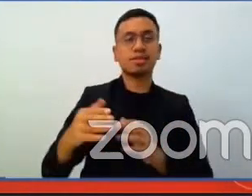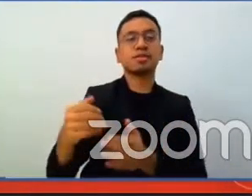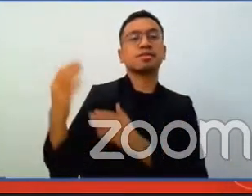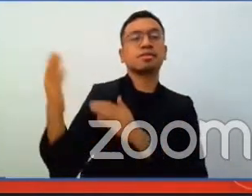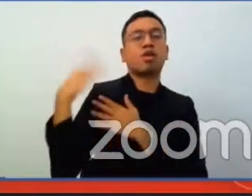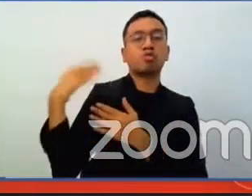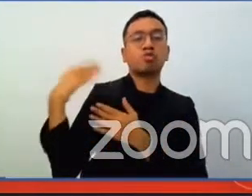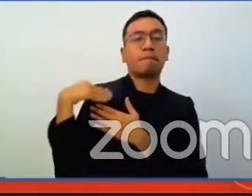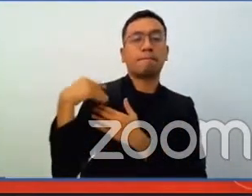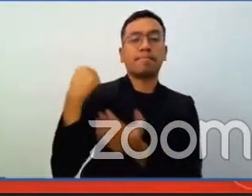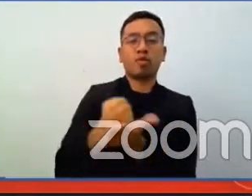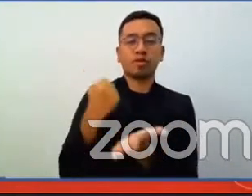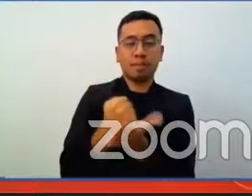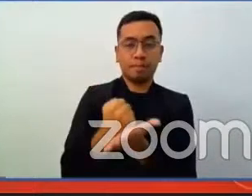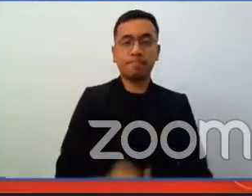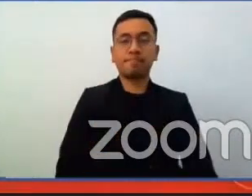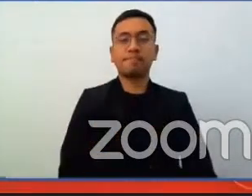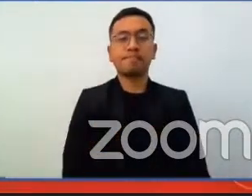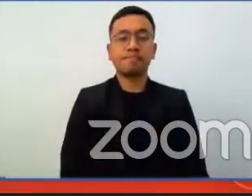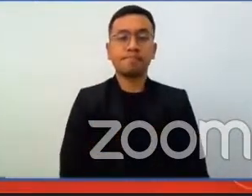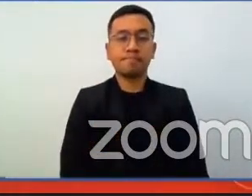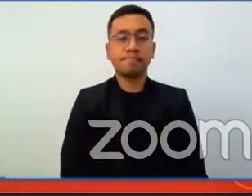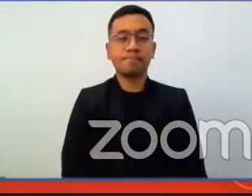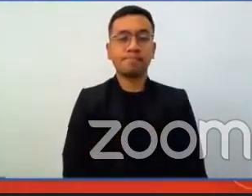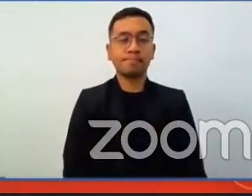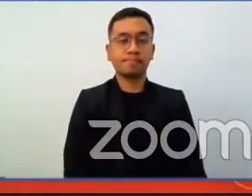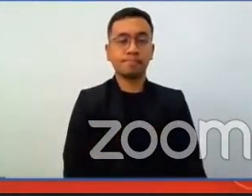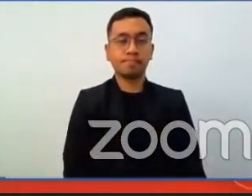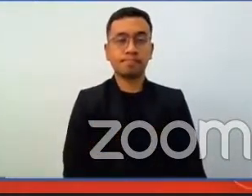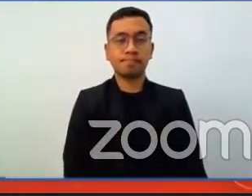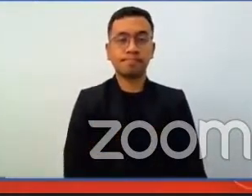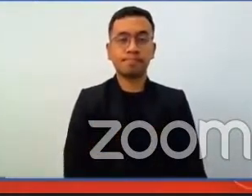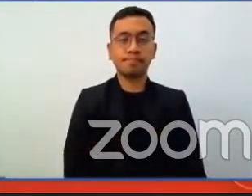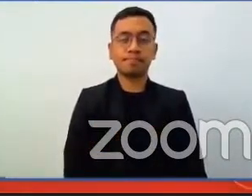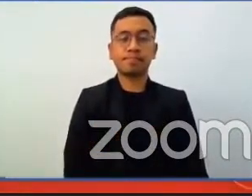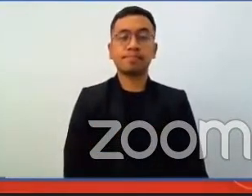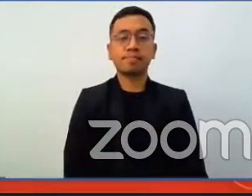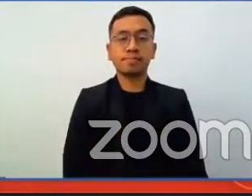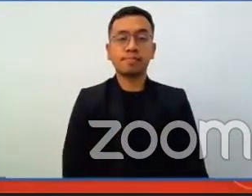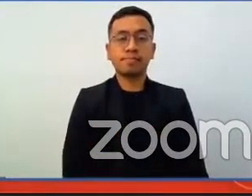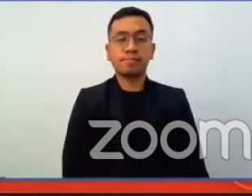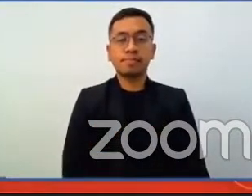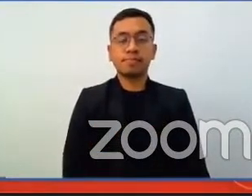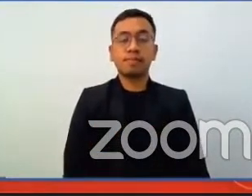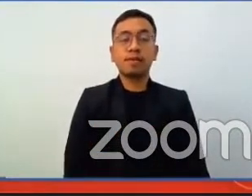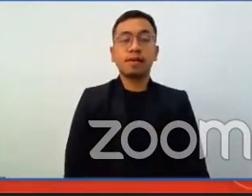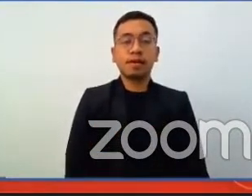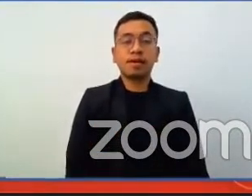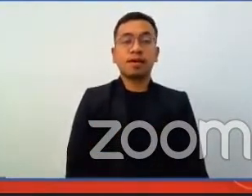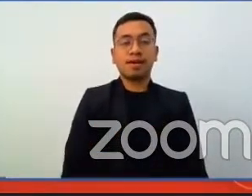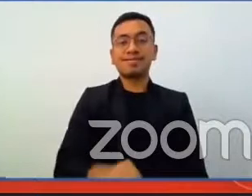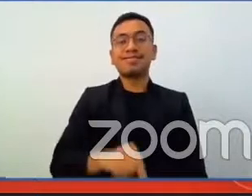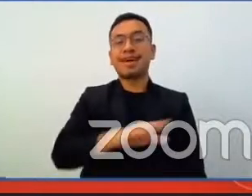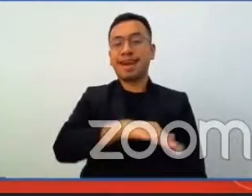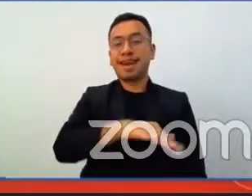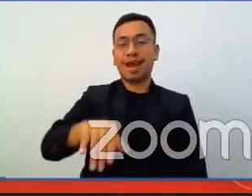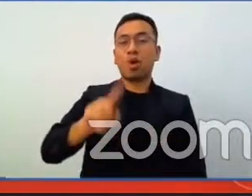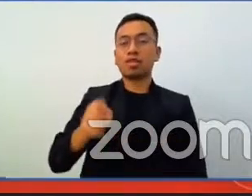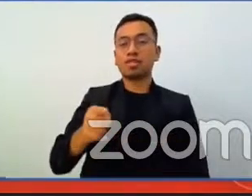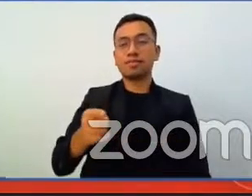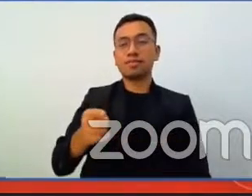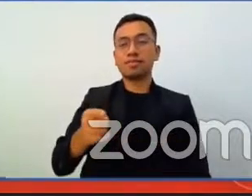Dan setiap saat anak didik kita itu ditumbuh kembangkan sikap terbuka, kritis,